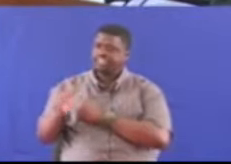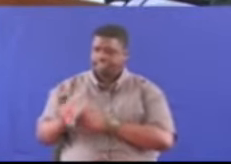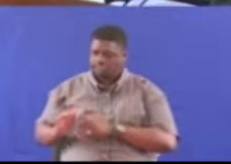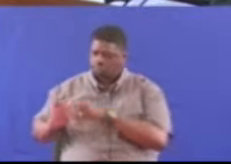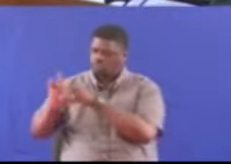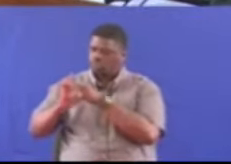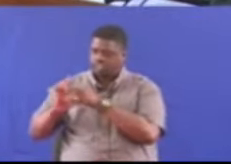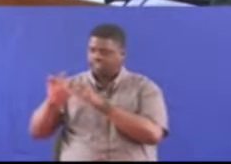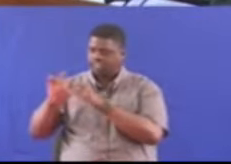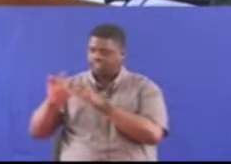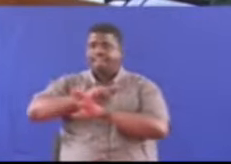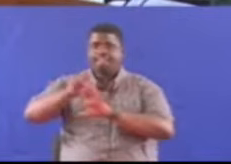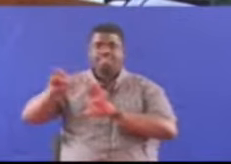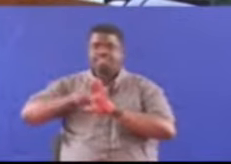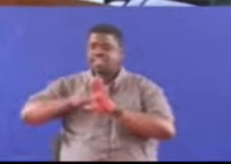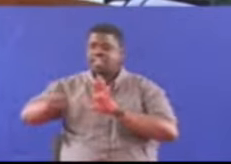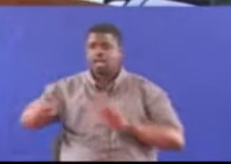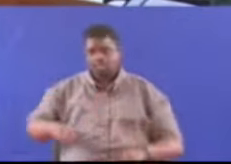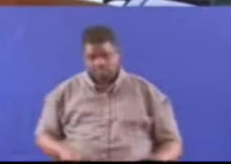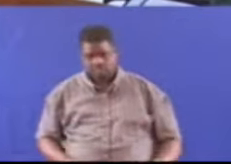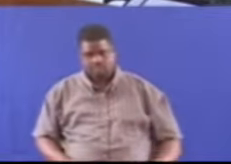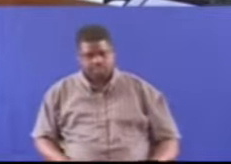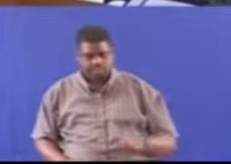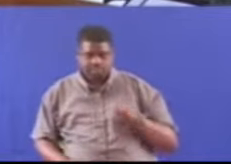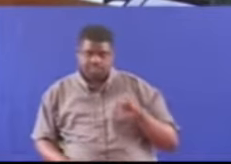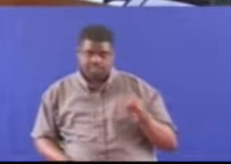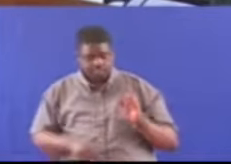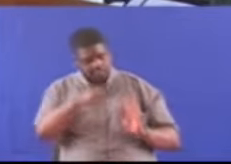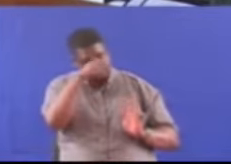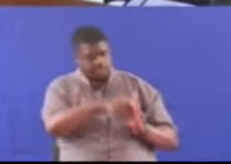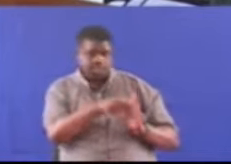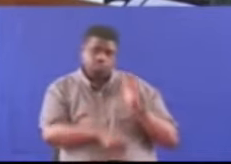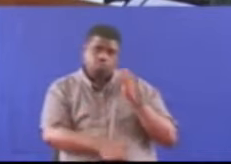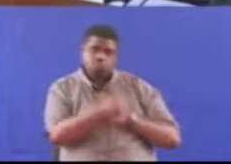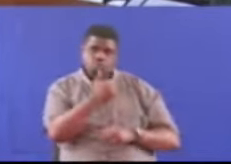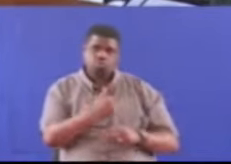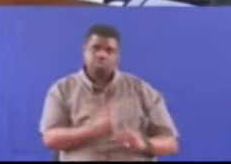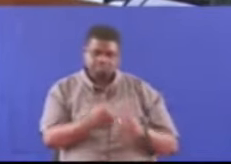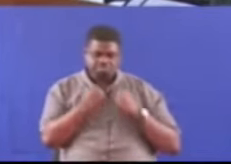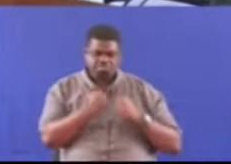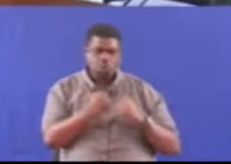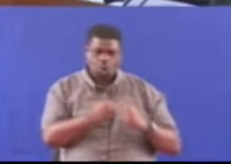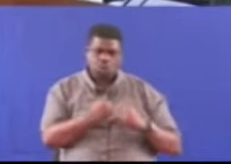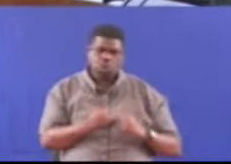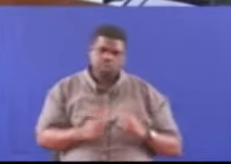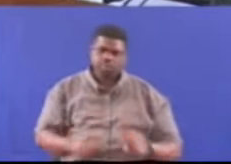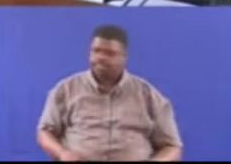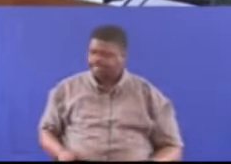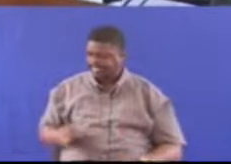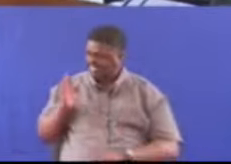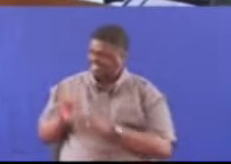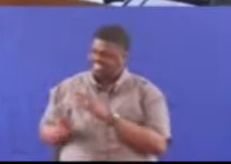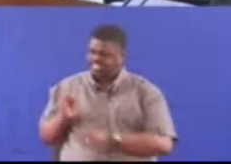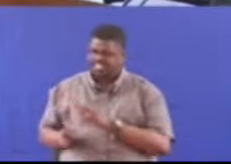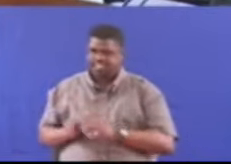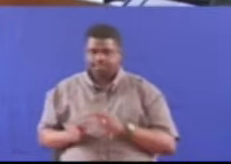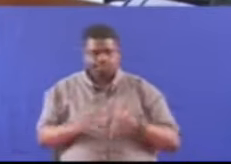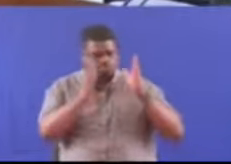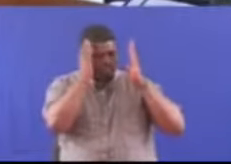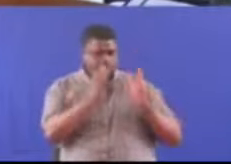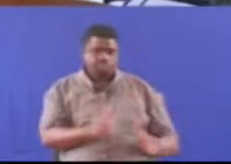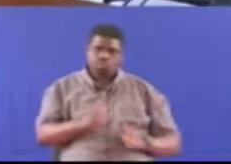Ushirikiano wa Afrika Mashariki chini ya uongozi imara na thabiti wa Mheshimiwa January